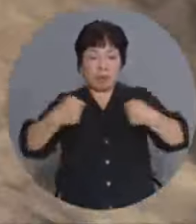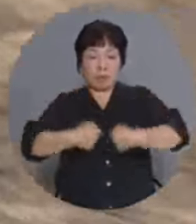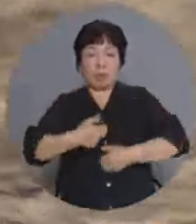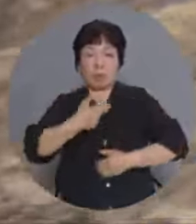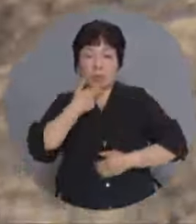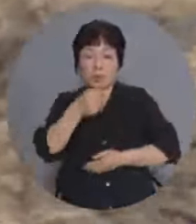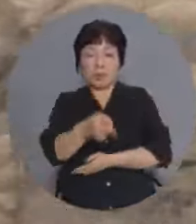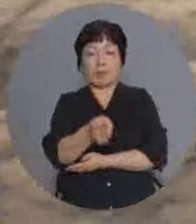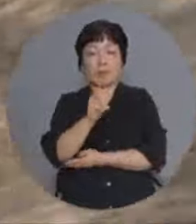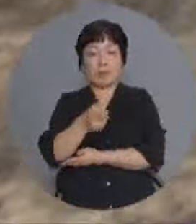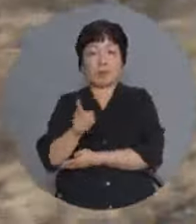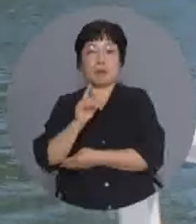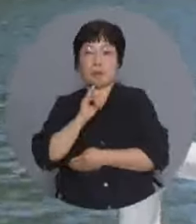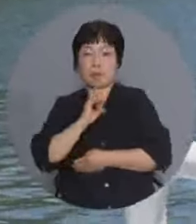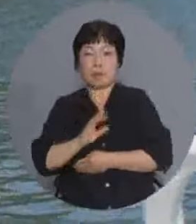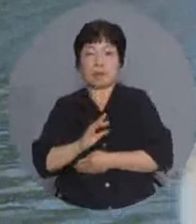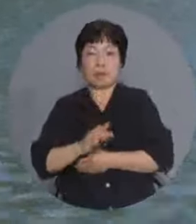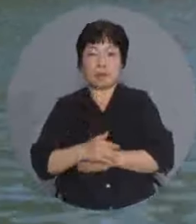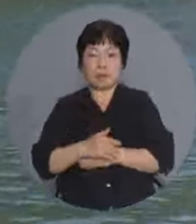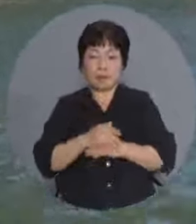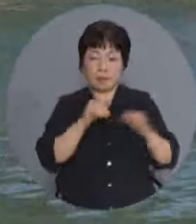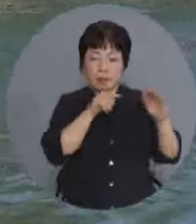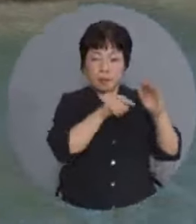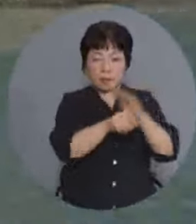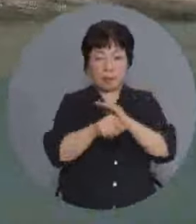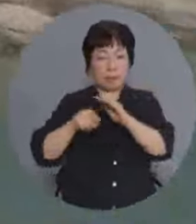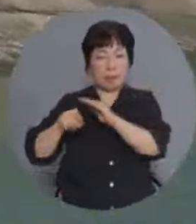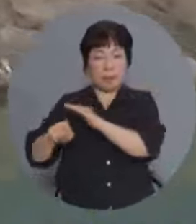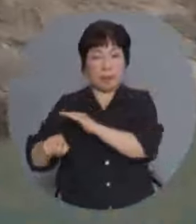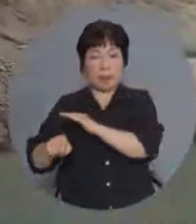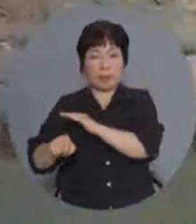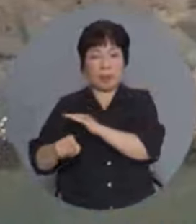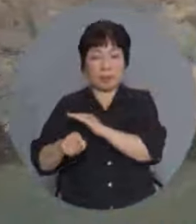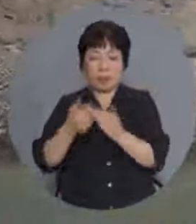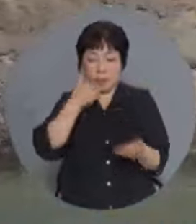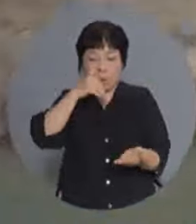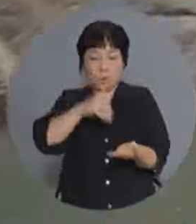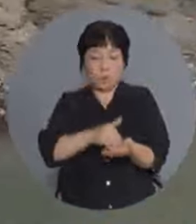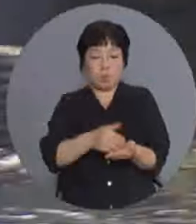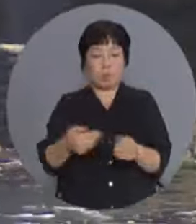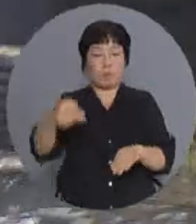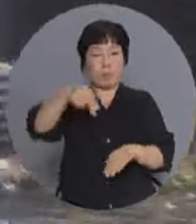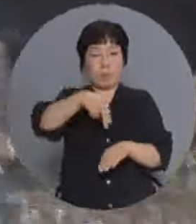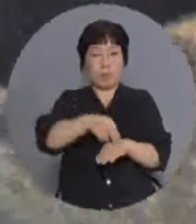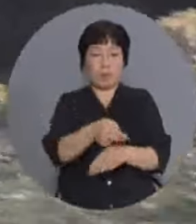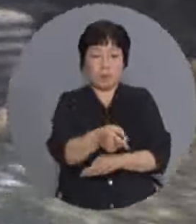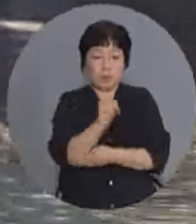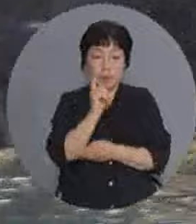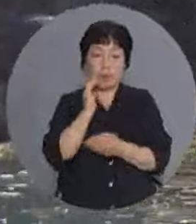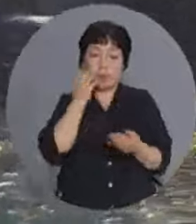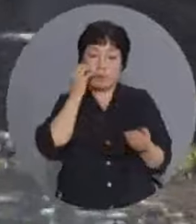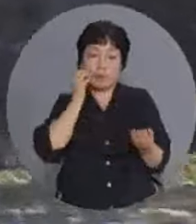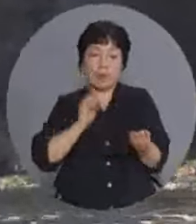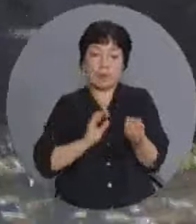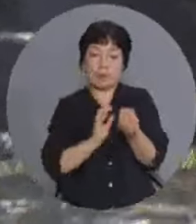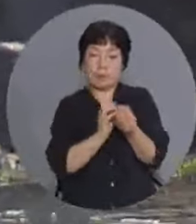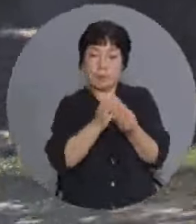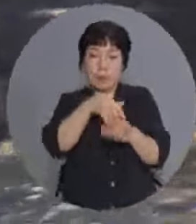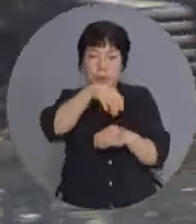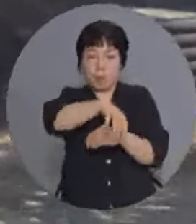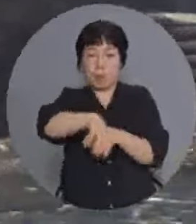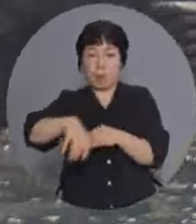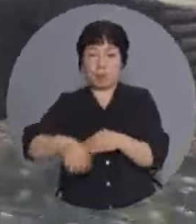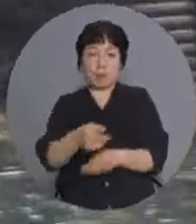낚시를 즐기고 있습니다. 인근 해역을 돌아다녀 보니 가파른 돌 위에서 때로는 이끼가 잔뜩 낀 그늘진